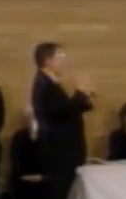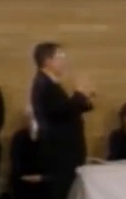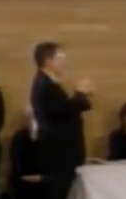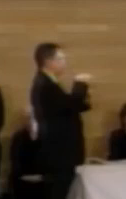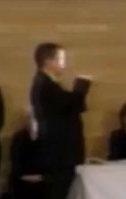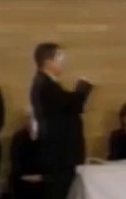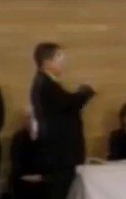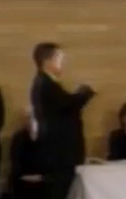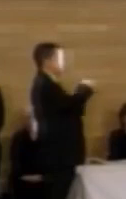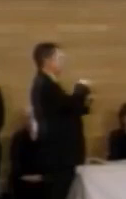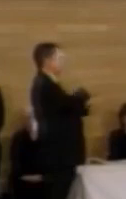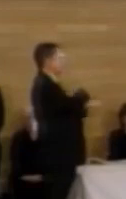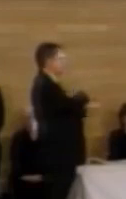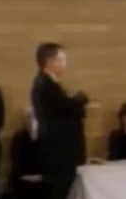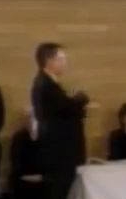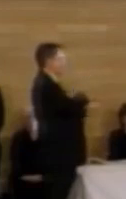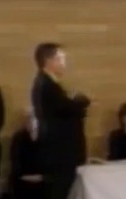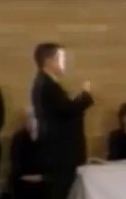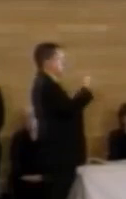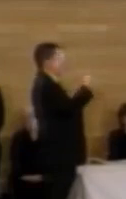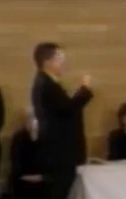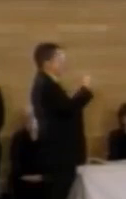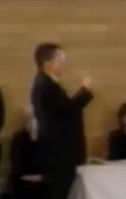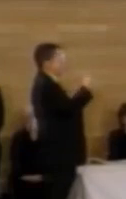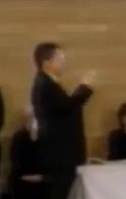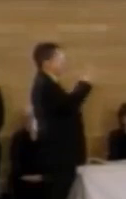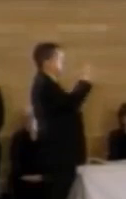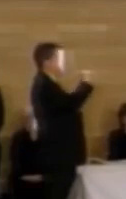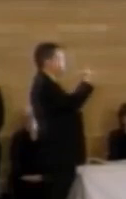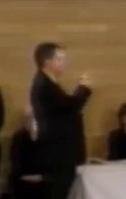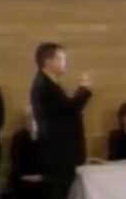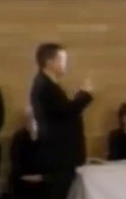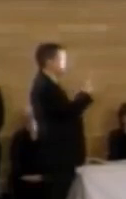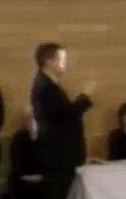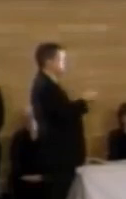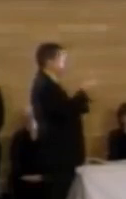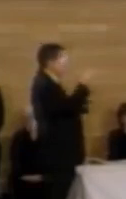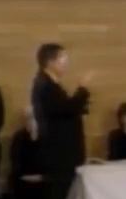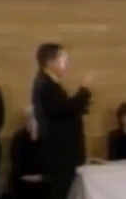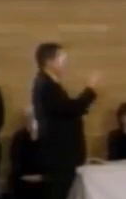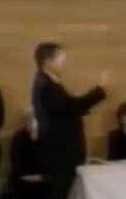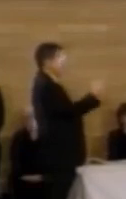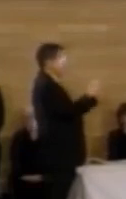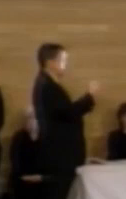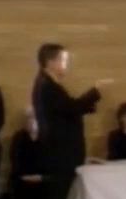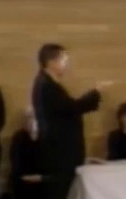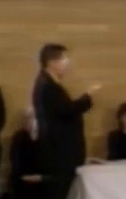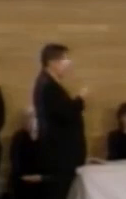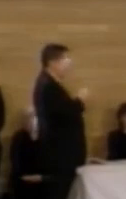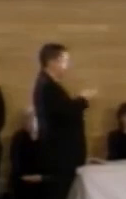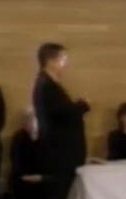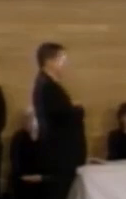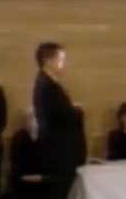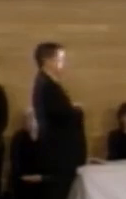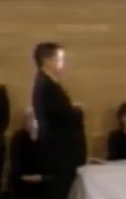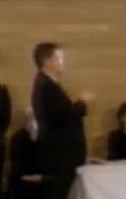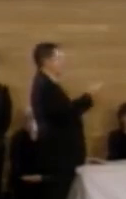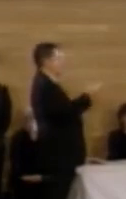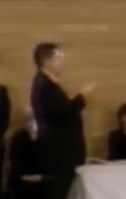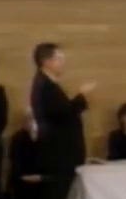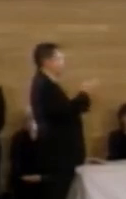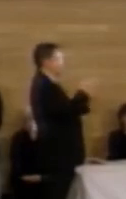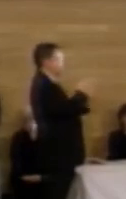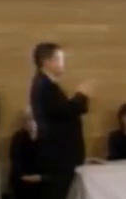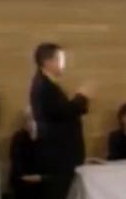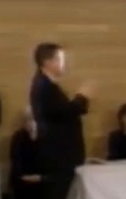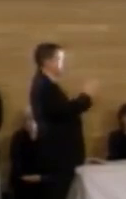約50万人もの方々が来館しています。私たちは東日本大震災津